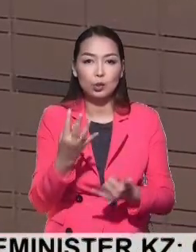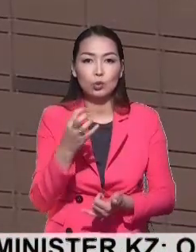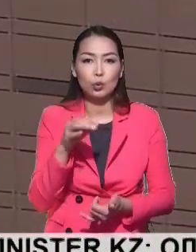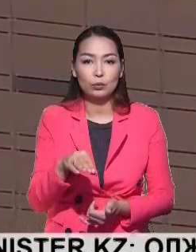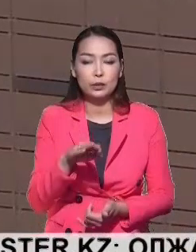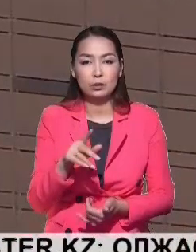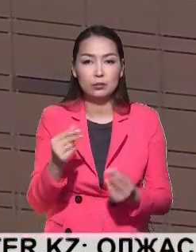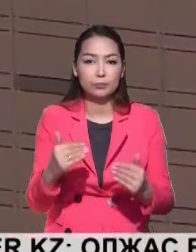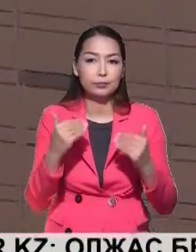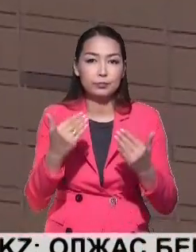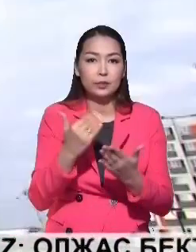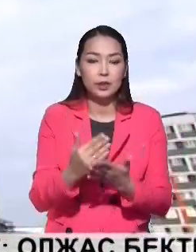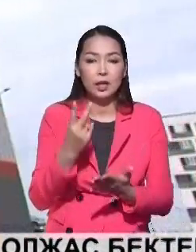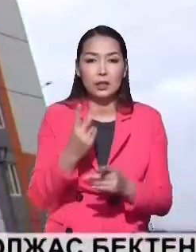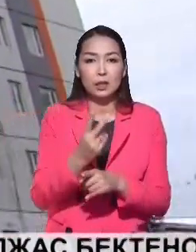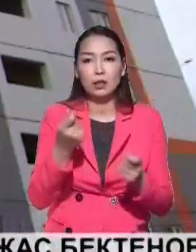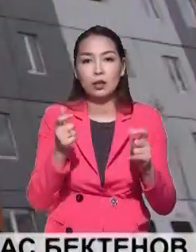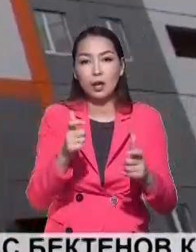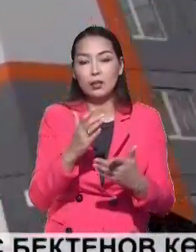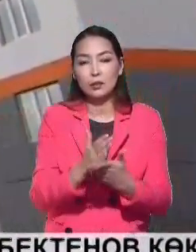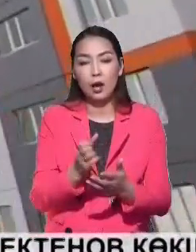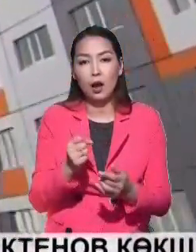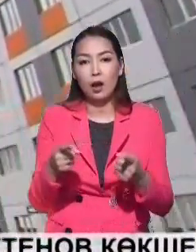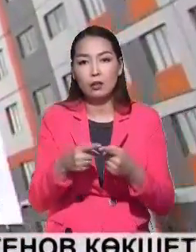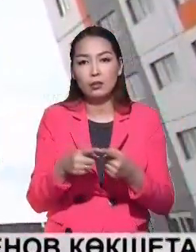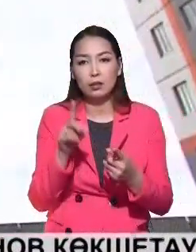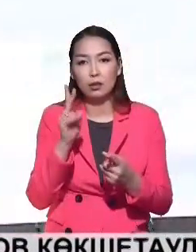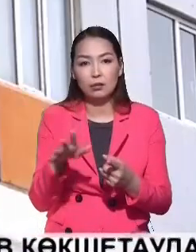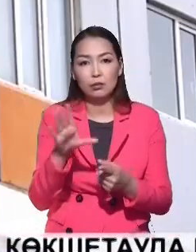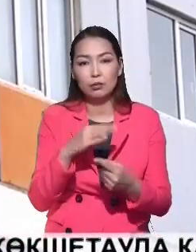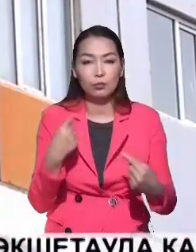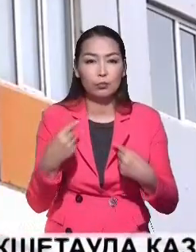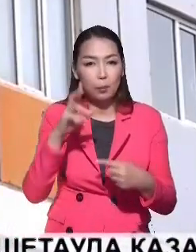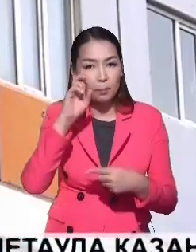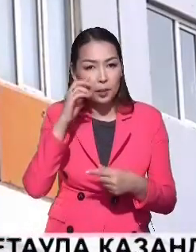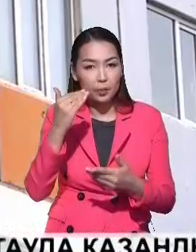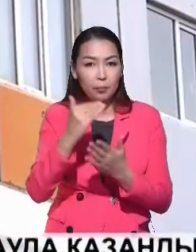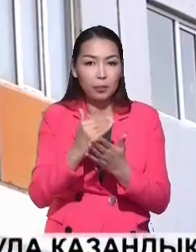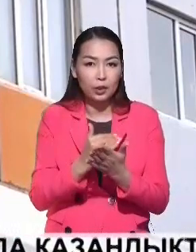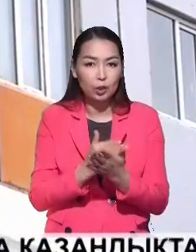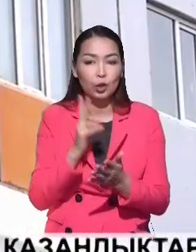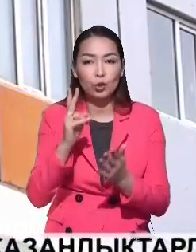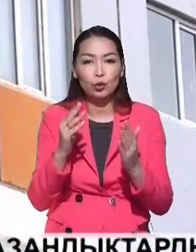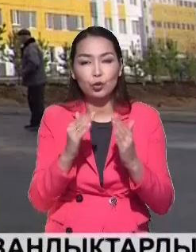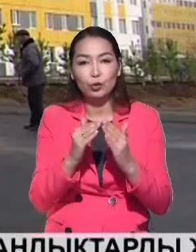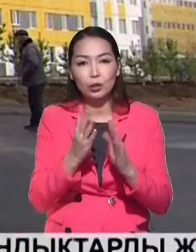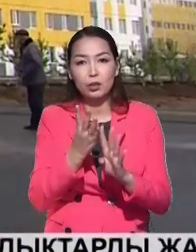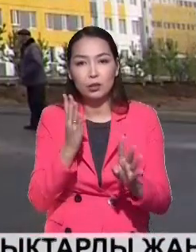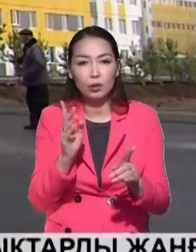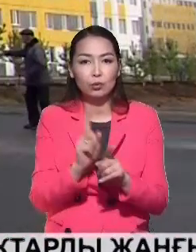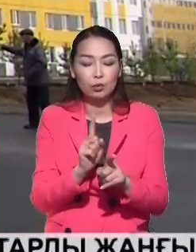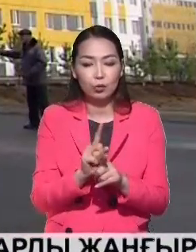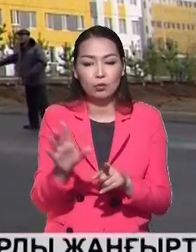теңгеге жуықтады. Яғни 2 есе өскен, ал жалдамалы пәтерде күнелтіп жүргендер мемлекеттік бағдарламалар мен үй кезегінде тұру